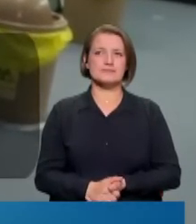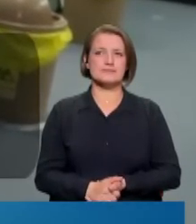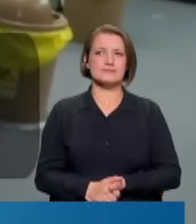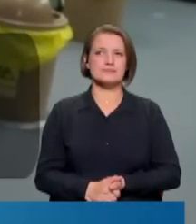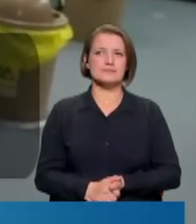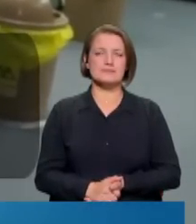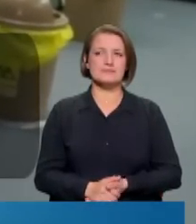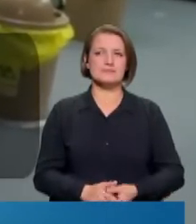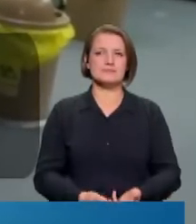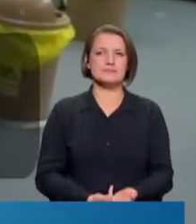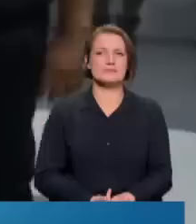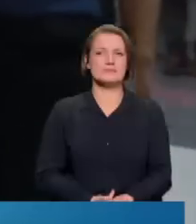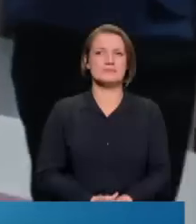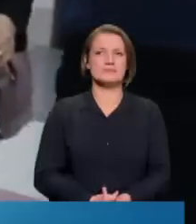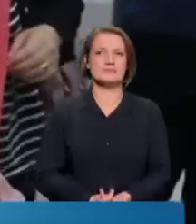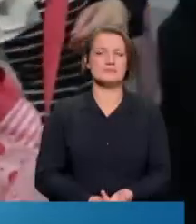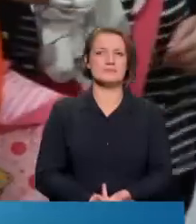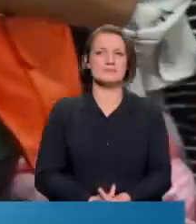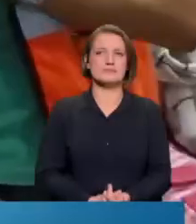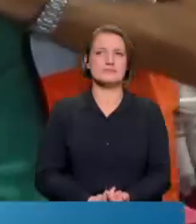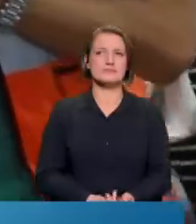kurtarın kurtarın Ne